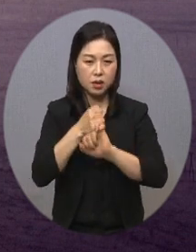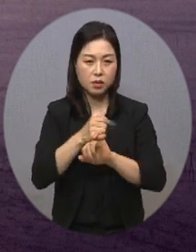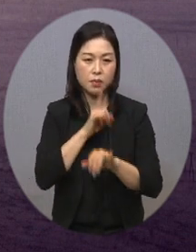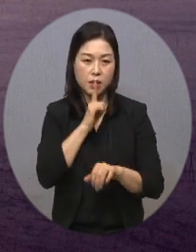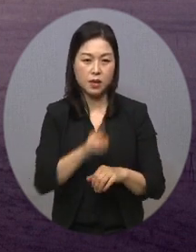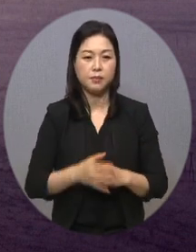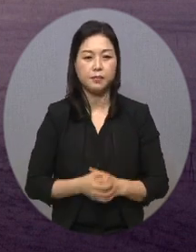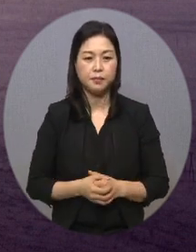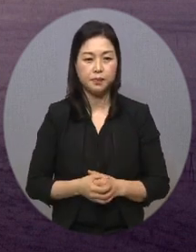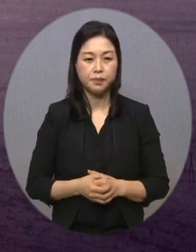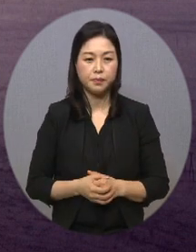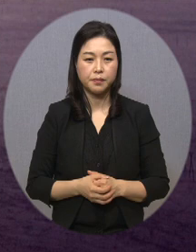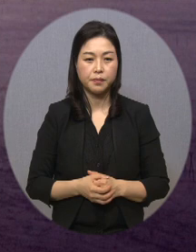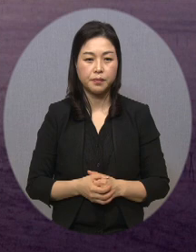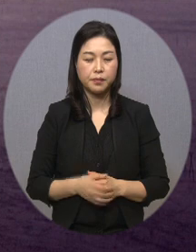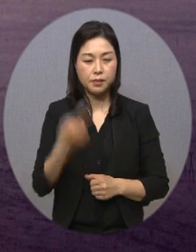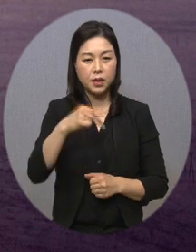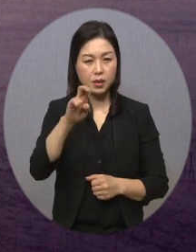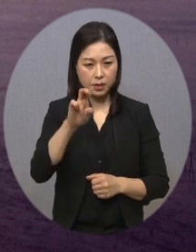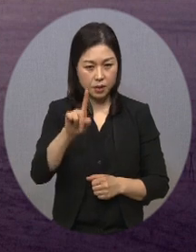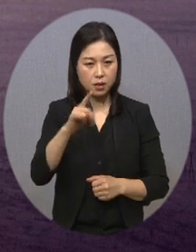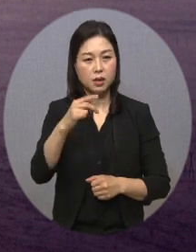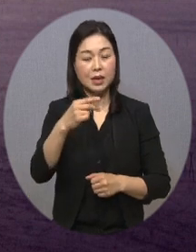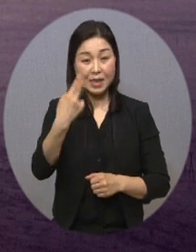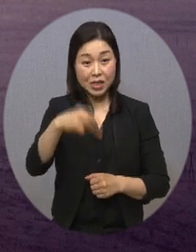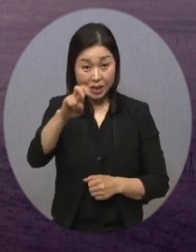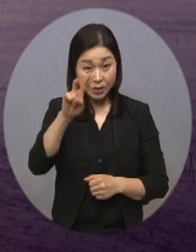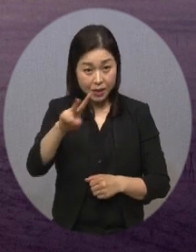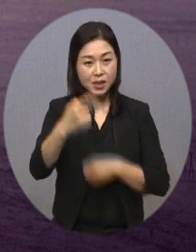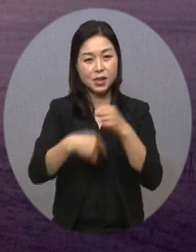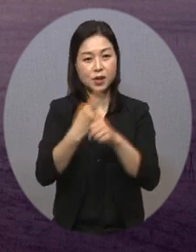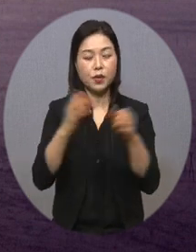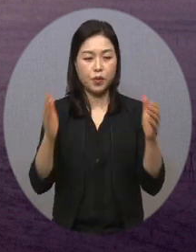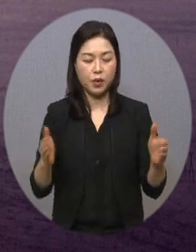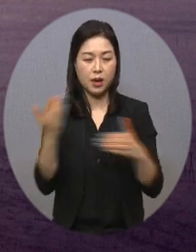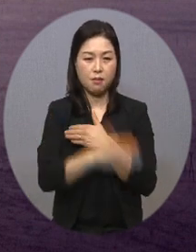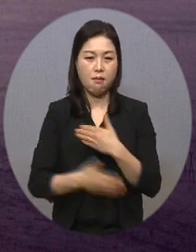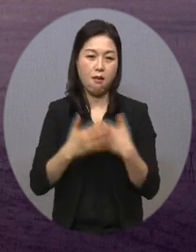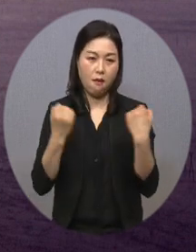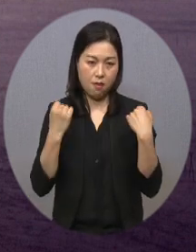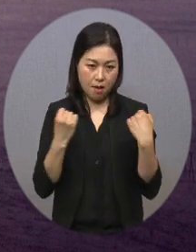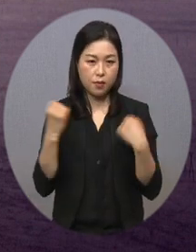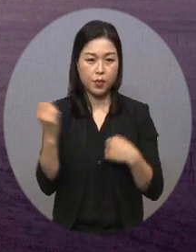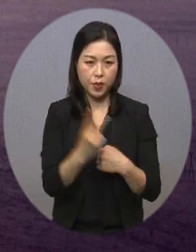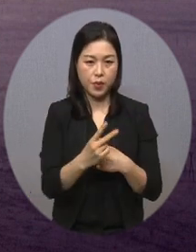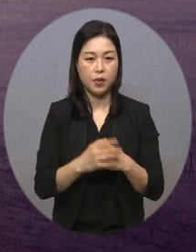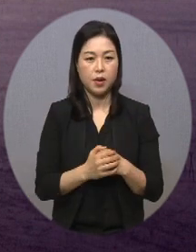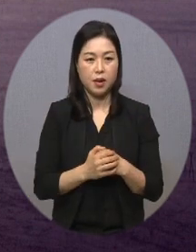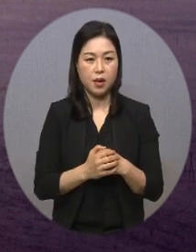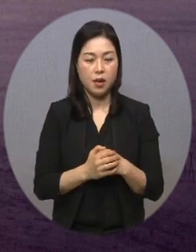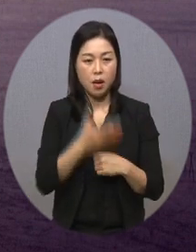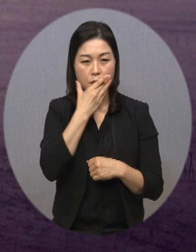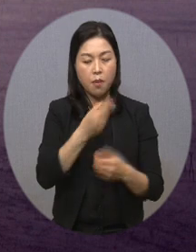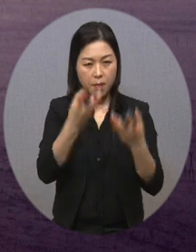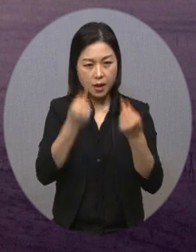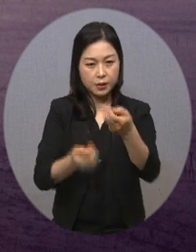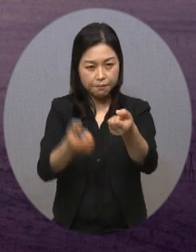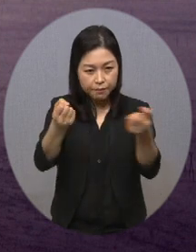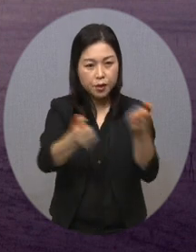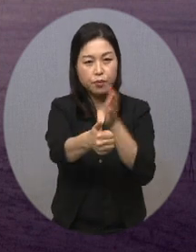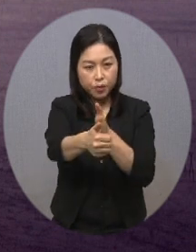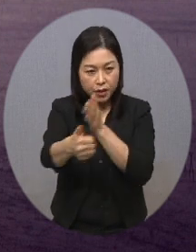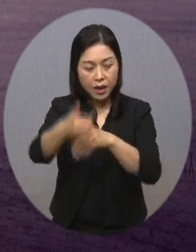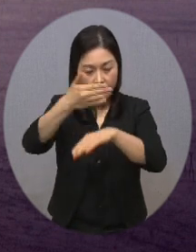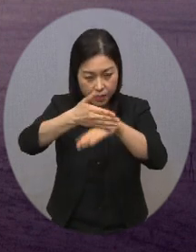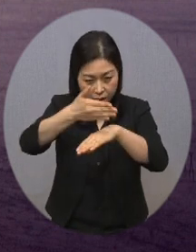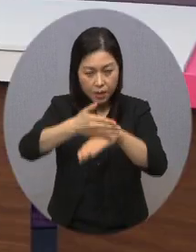올립니다. 아무쪼록 2022년 한 해도 더욱더 건강하시고 새해 복 많이 받으시기 바랍니다.